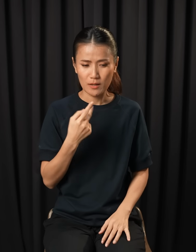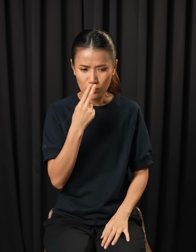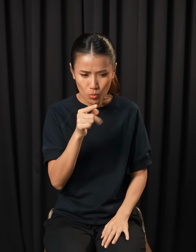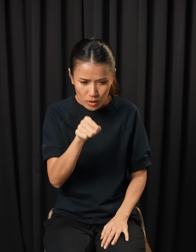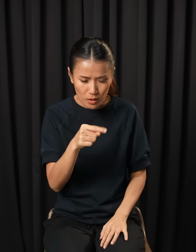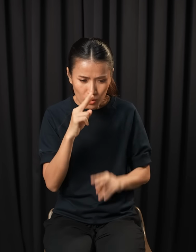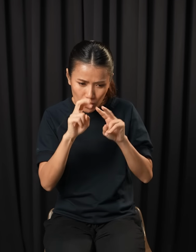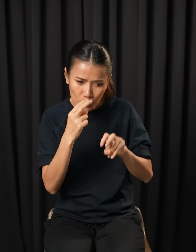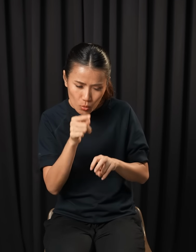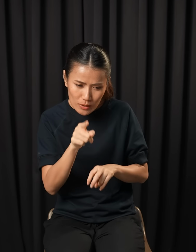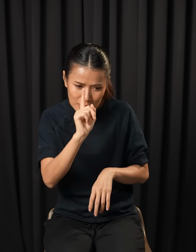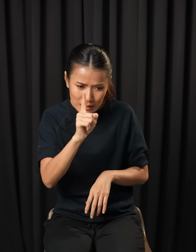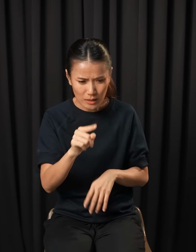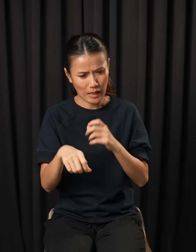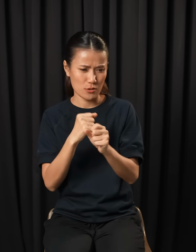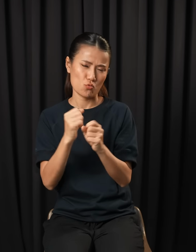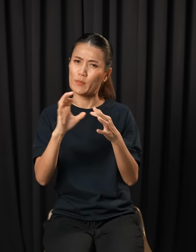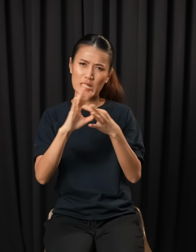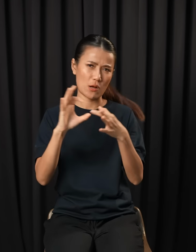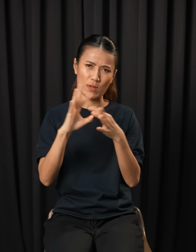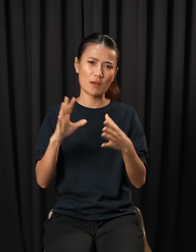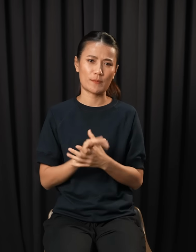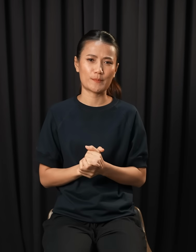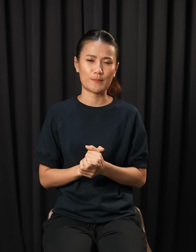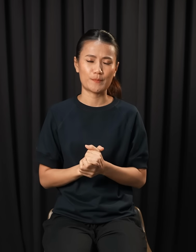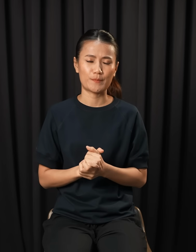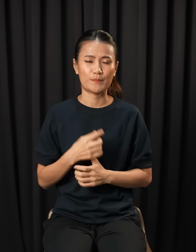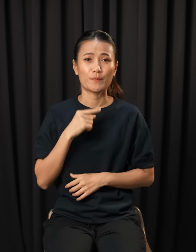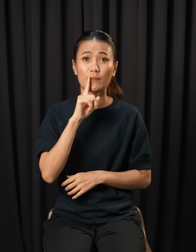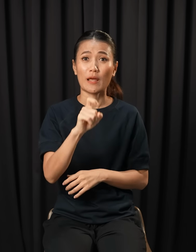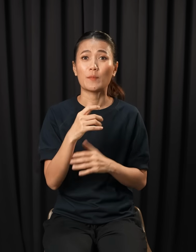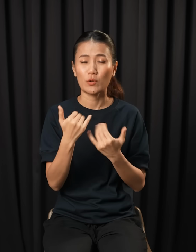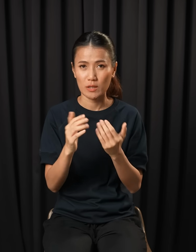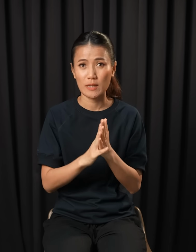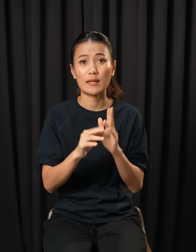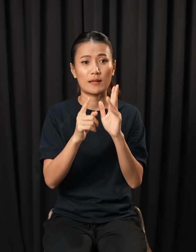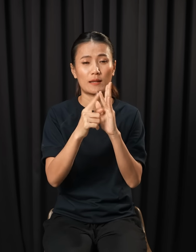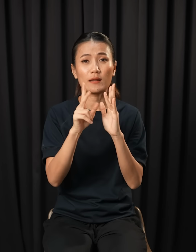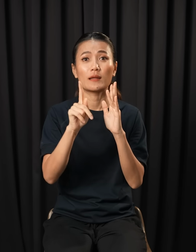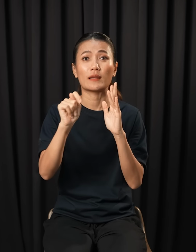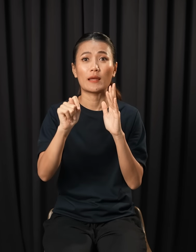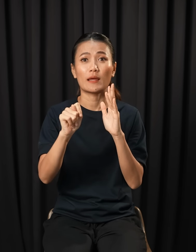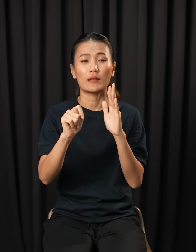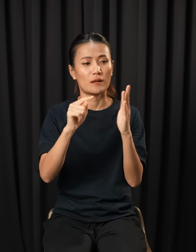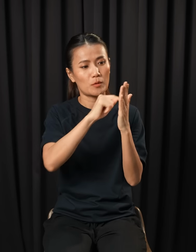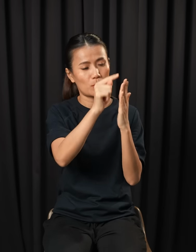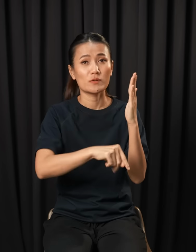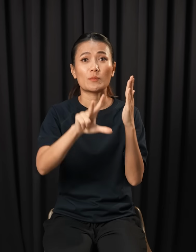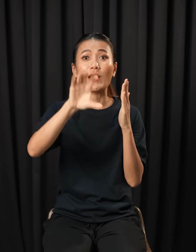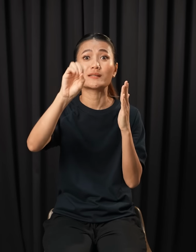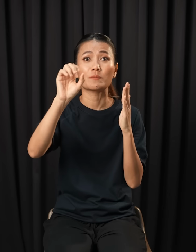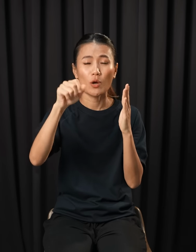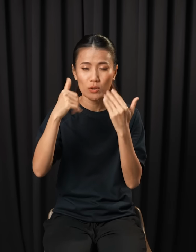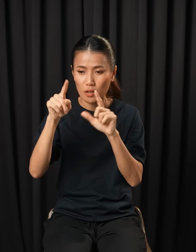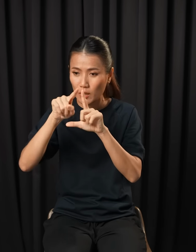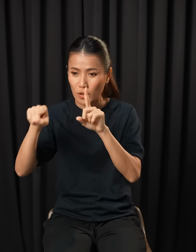พราะว่า 20,000 คะแนนนี่มันก็ไม่ได้น้อยๆนะมันเป็นต้นทุนที่มีเยอะอยู่อะ okay. เพราะฉะนั้นไอ้พวกนี้พอไปดูเนี่ยจริงๆแล้วมันก็ไม่ได้เกี่ยวข้องกับรุ่นมากขึ้นเท่าไหร่ แต่ถ้าผมกลับมาถามเลย